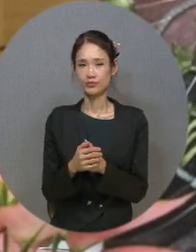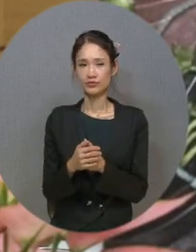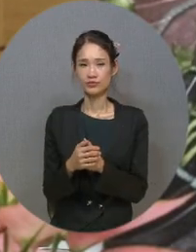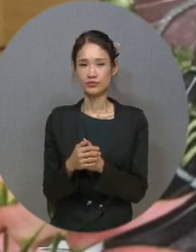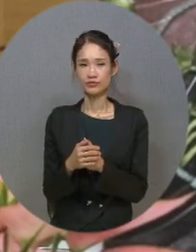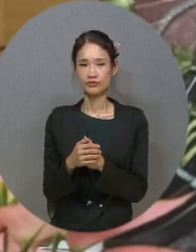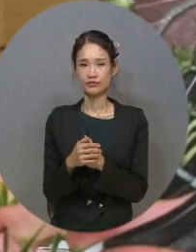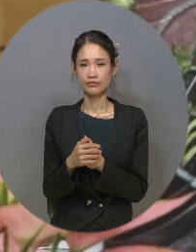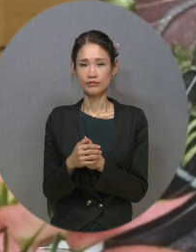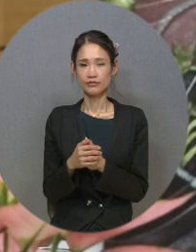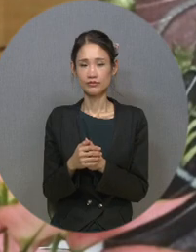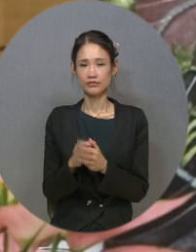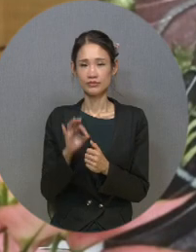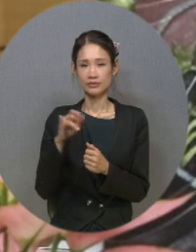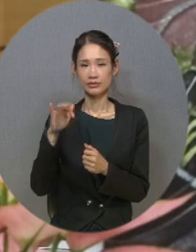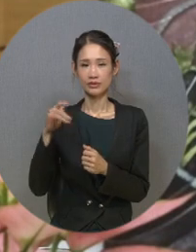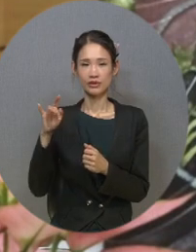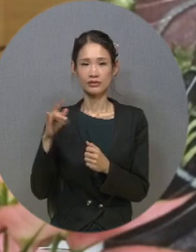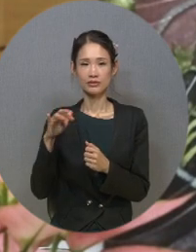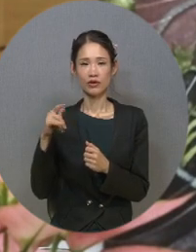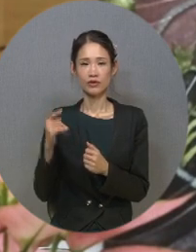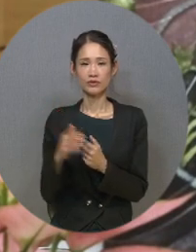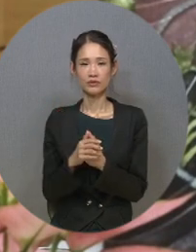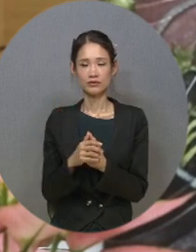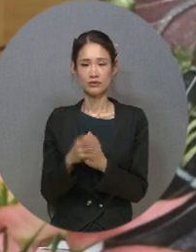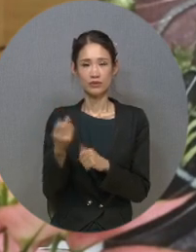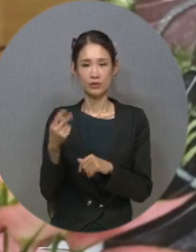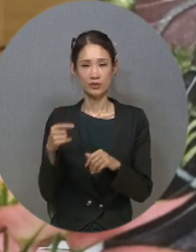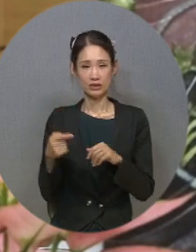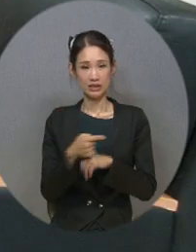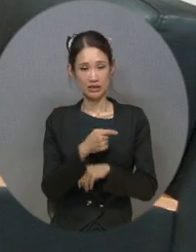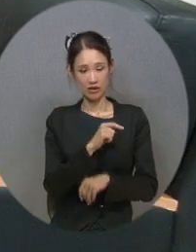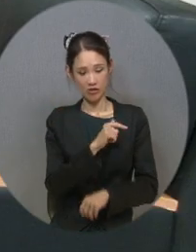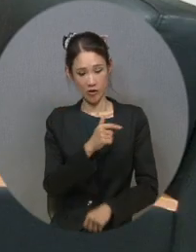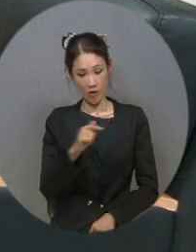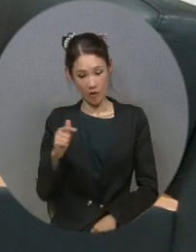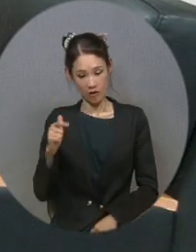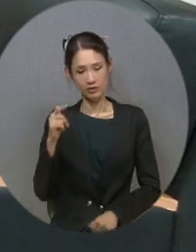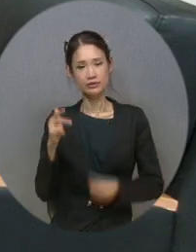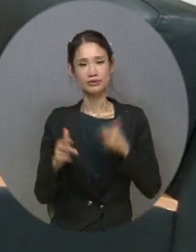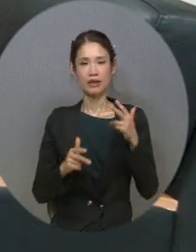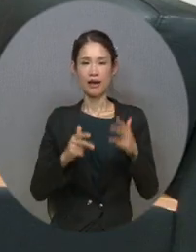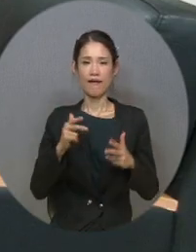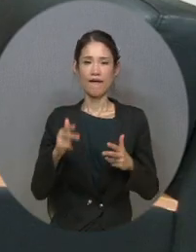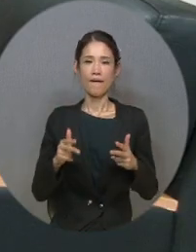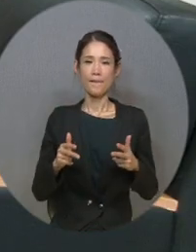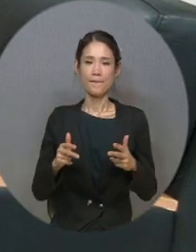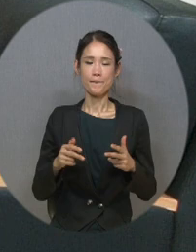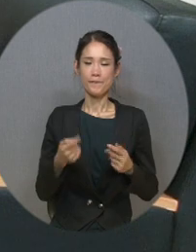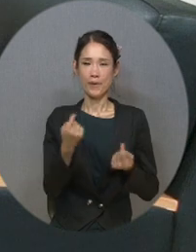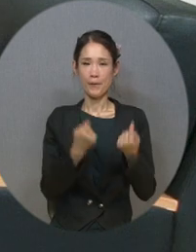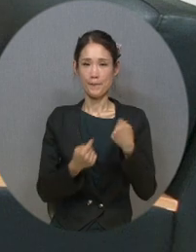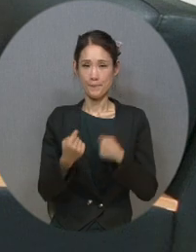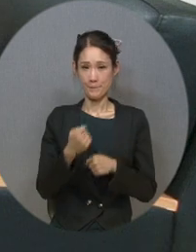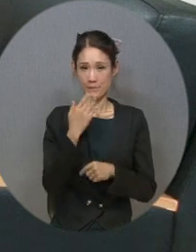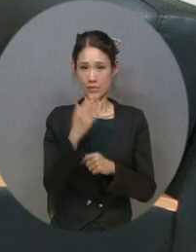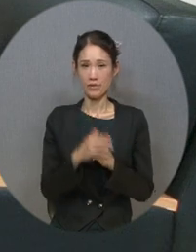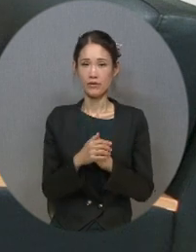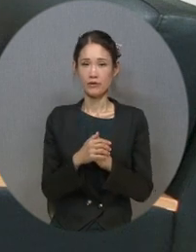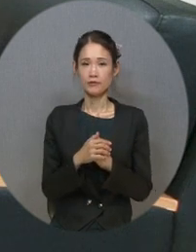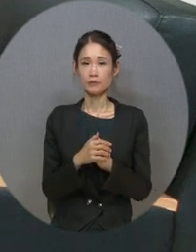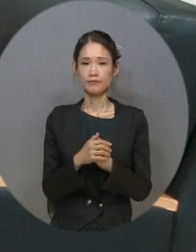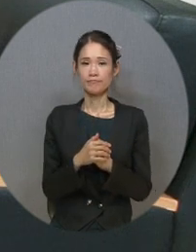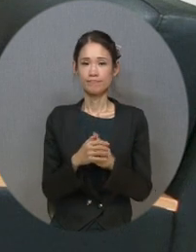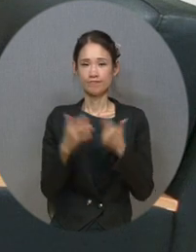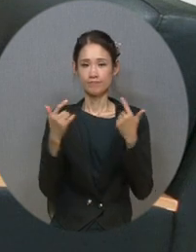또 2차 전지산업, 또 기타 여러 가지 사업이 들어오더라도 항시